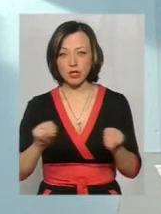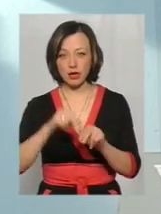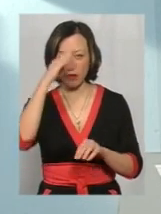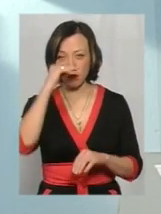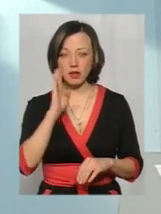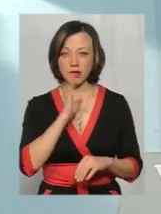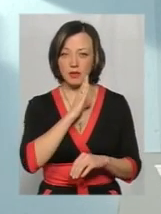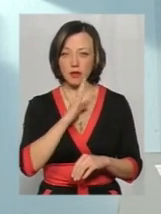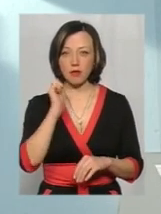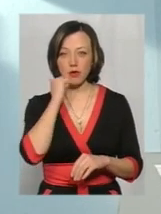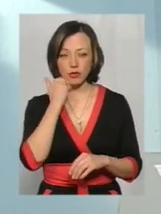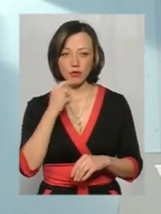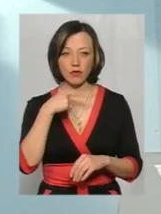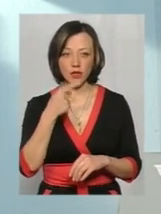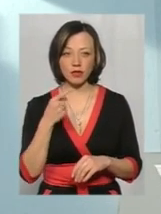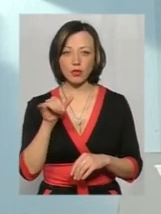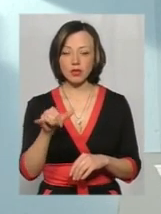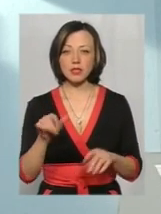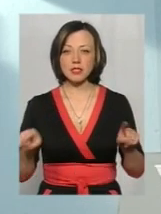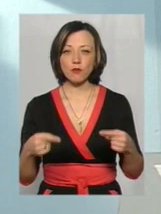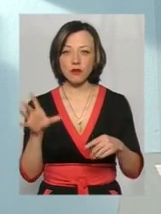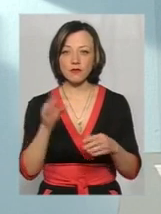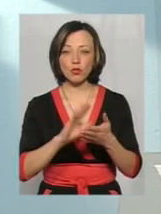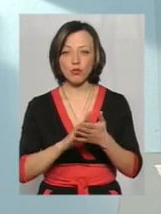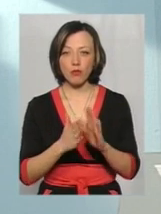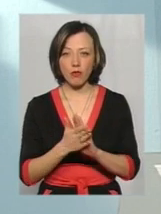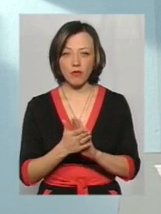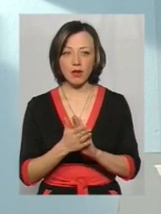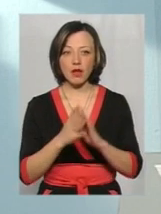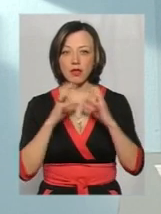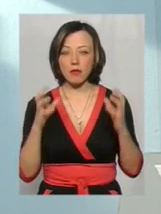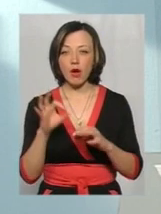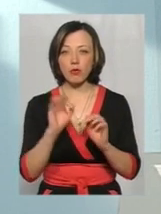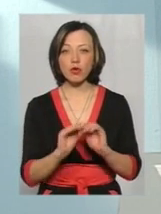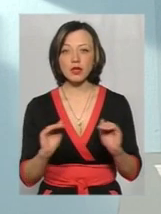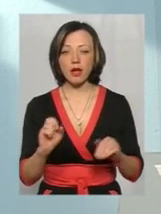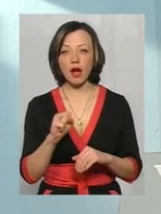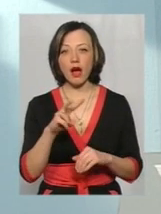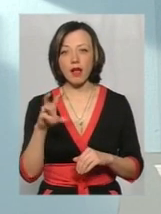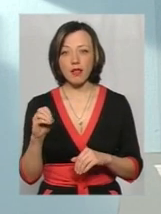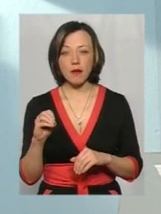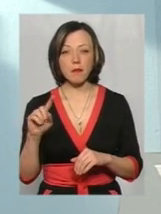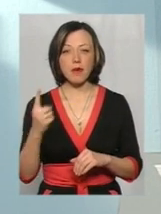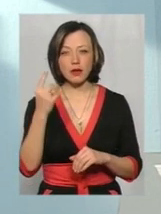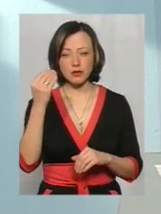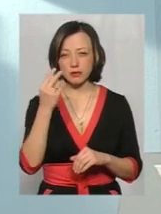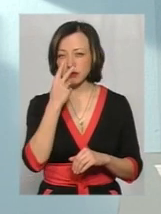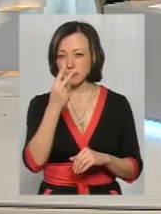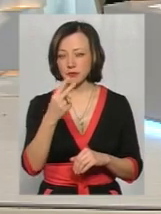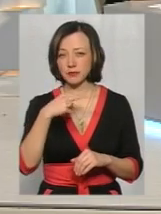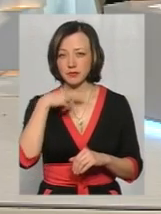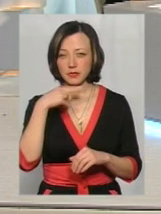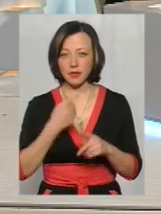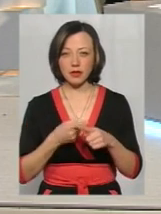батьків, бабусь, які говорили, що в них там створені всі умови і так дбають про дітей. Але знаєте, що перше мені кинулося в вічі,